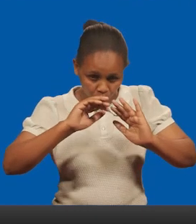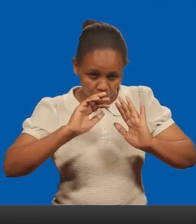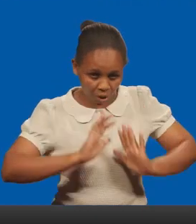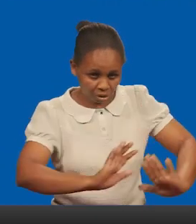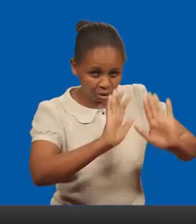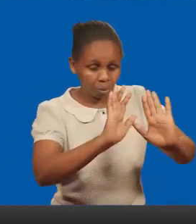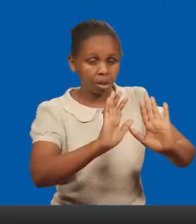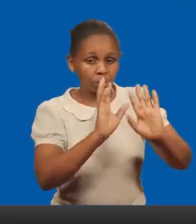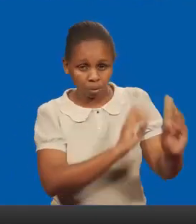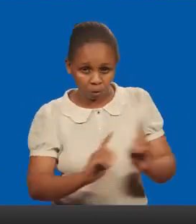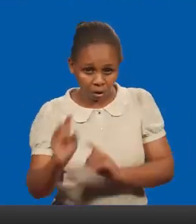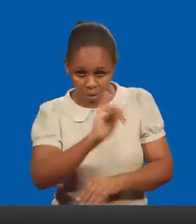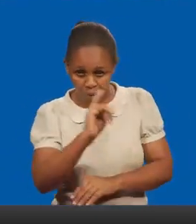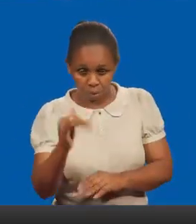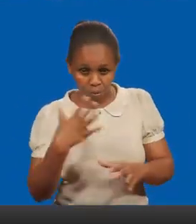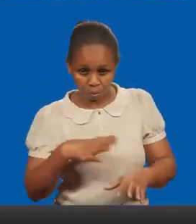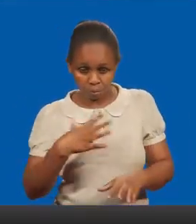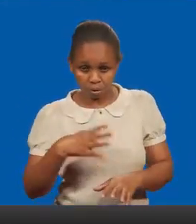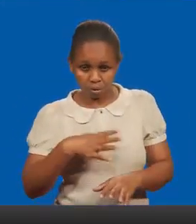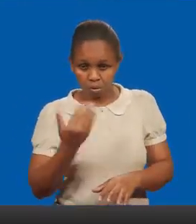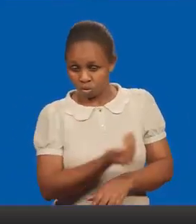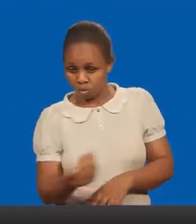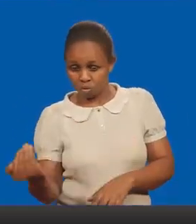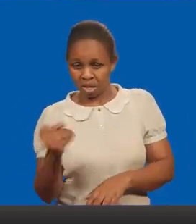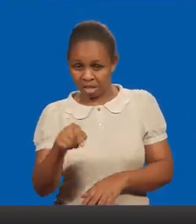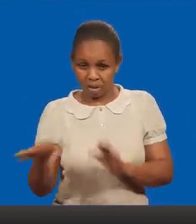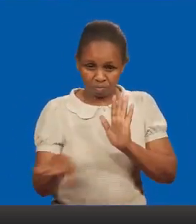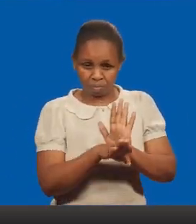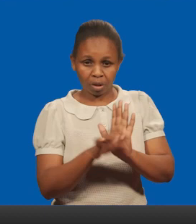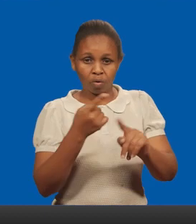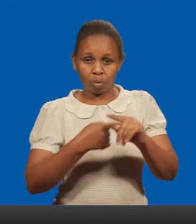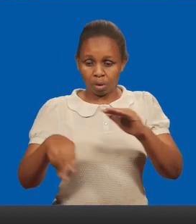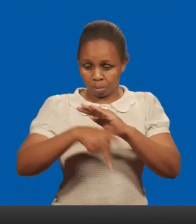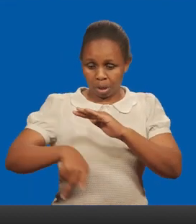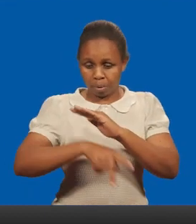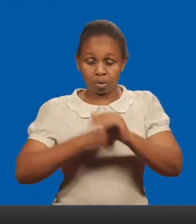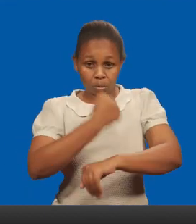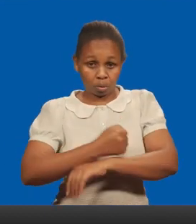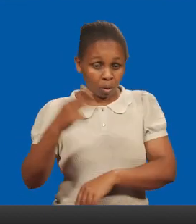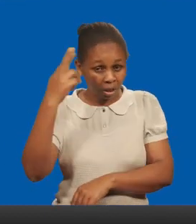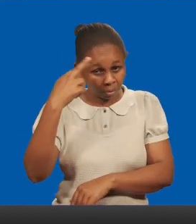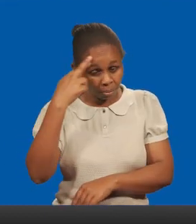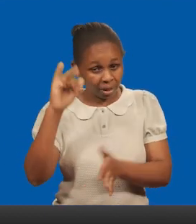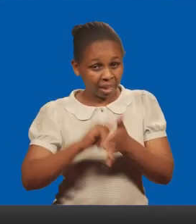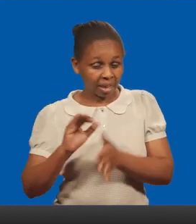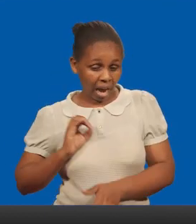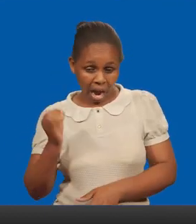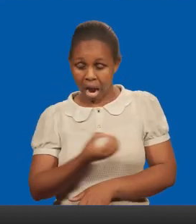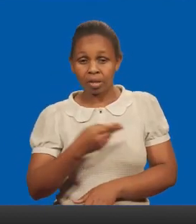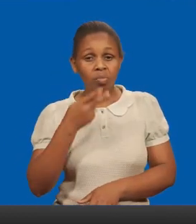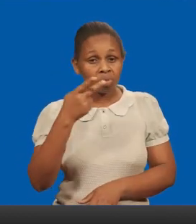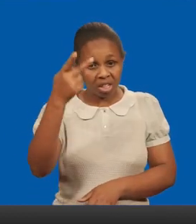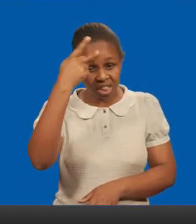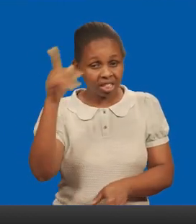tuachiwe tufanye. Na Your Excellency, wale watoto hawa ambao wanafukuzwa kwa hizo shule za primary, wakumbuke